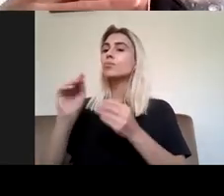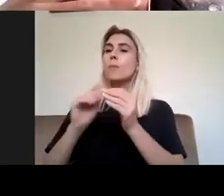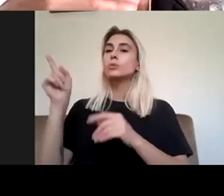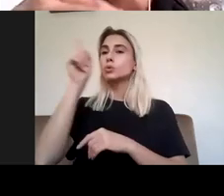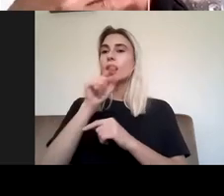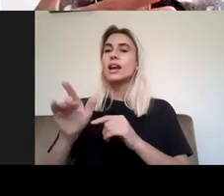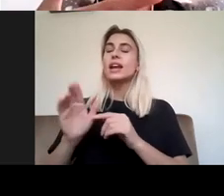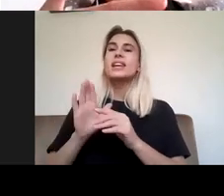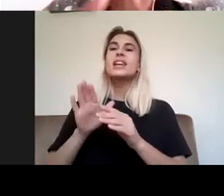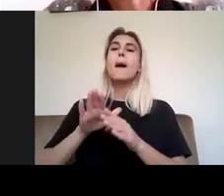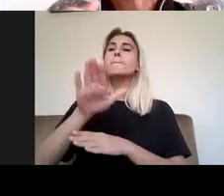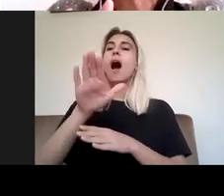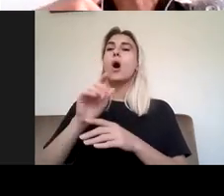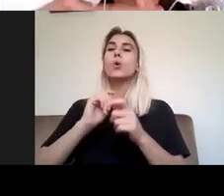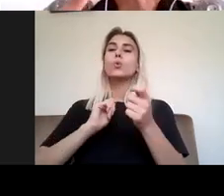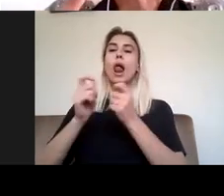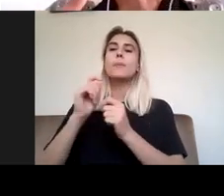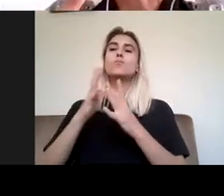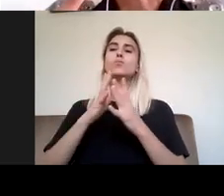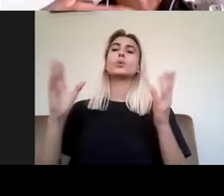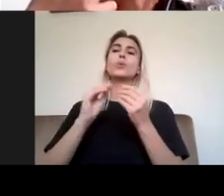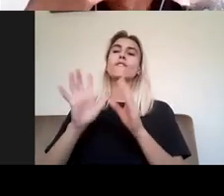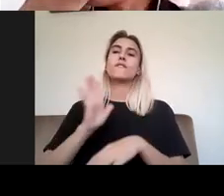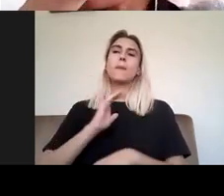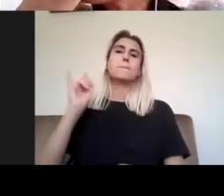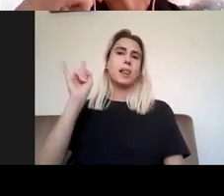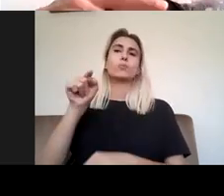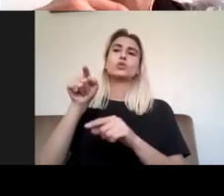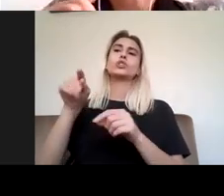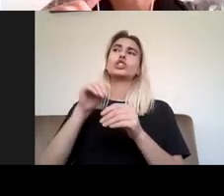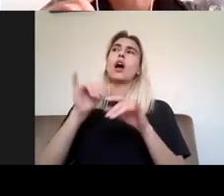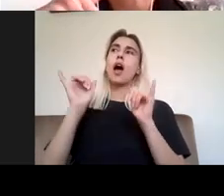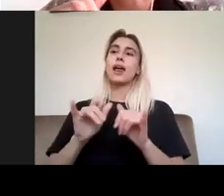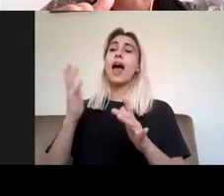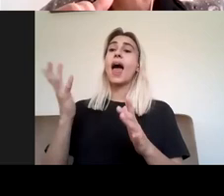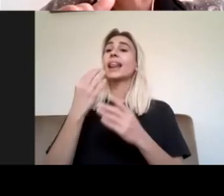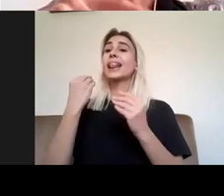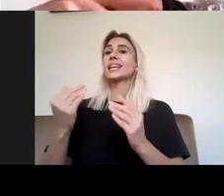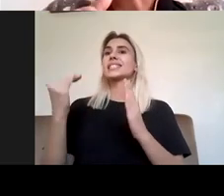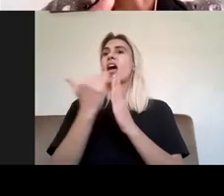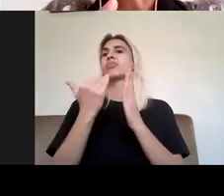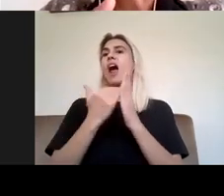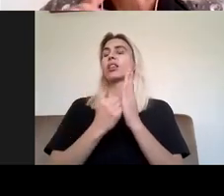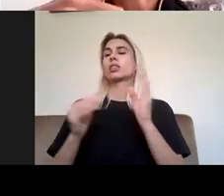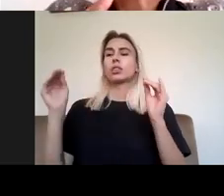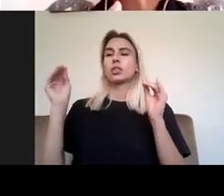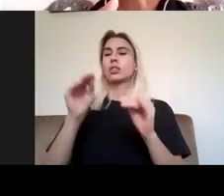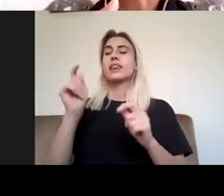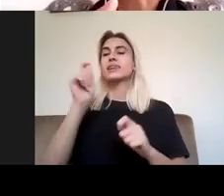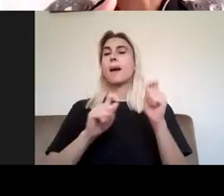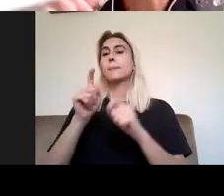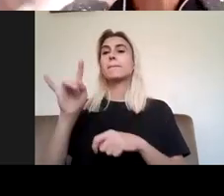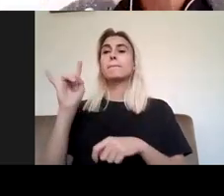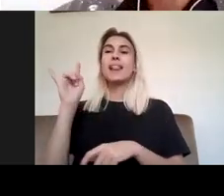rampa kullanımında çok büyük sıkıntılar var. Bunlara metrobüslerde dahil. Ki en iyi standartları oluşturmuş yapı şu anda